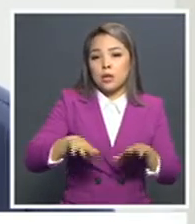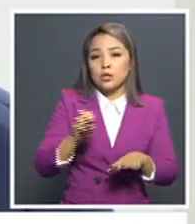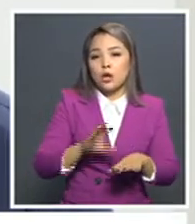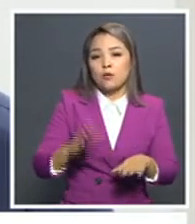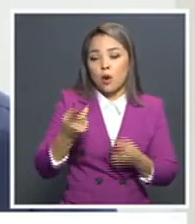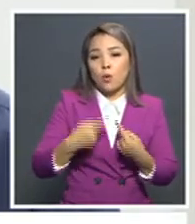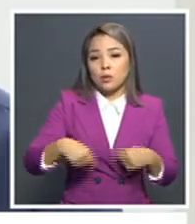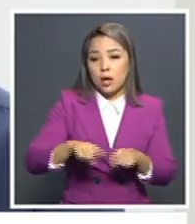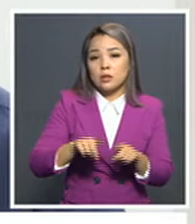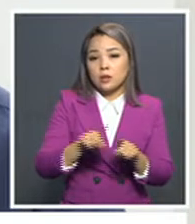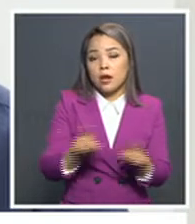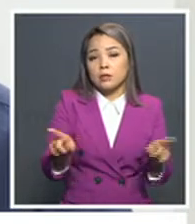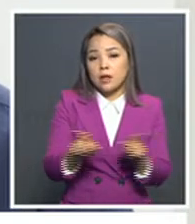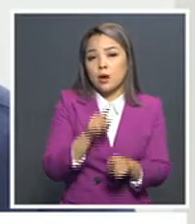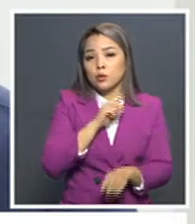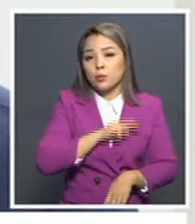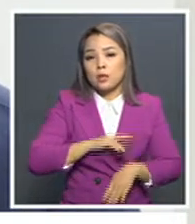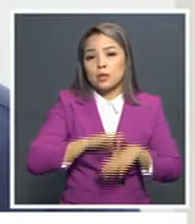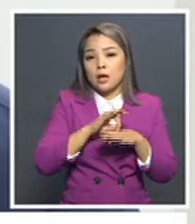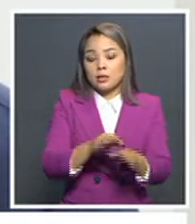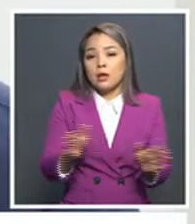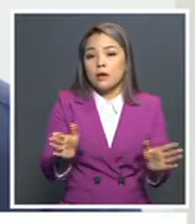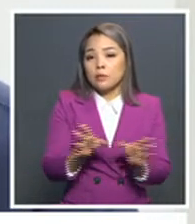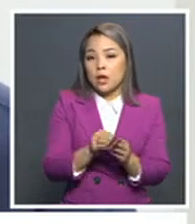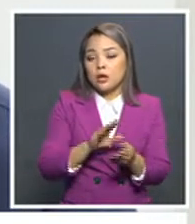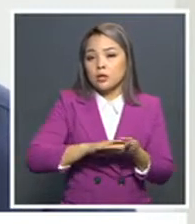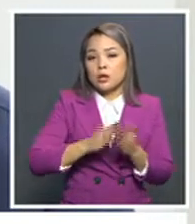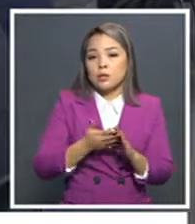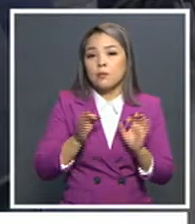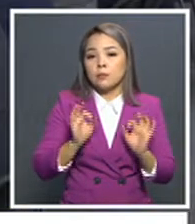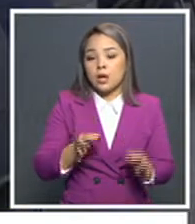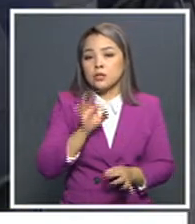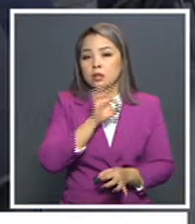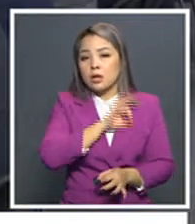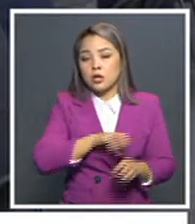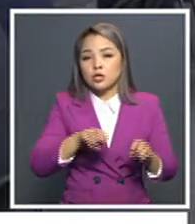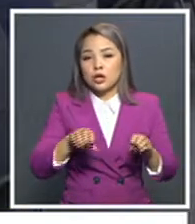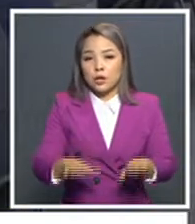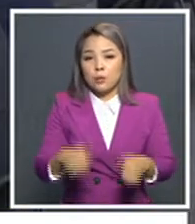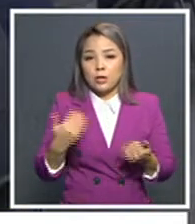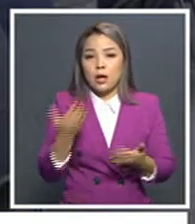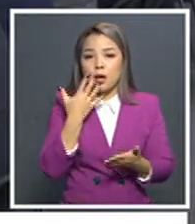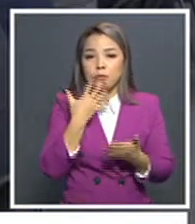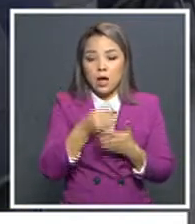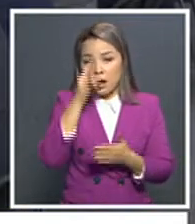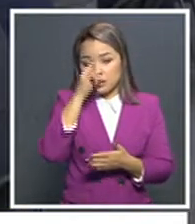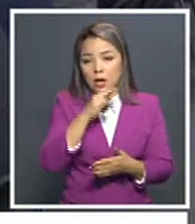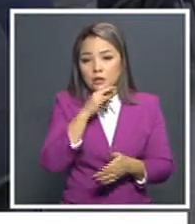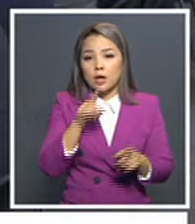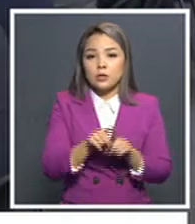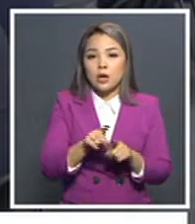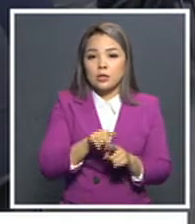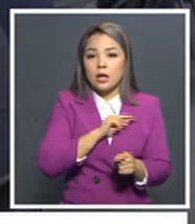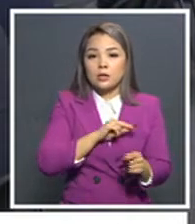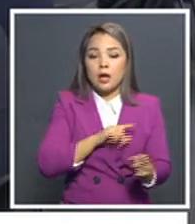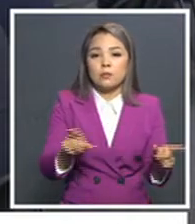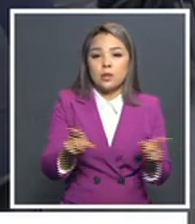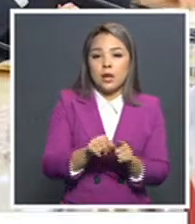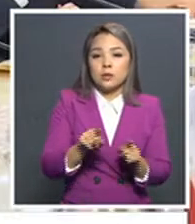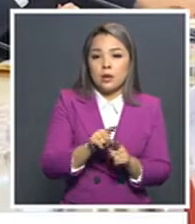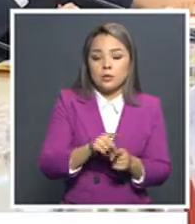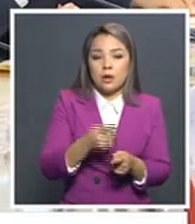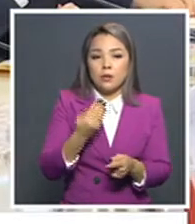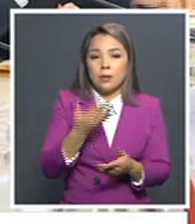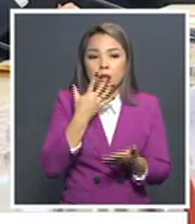Еуропалық одақпен іскерлікті арттыруға ден қоюда ұтымды шешім. Қазақстан Еуроодақпен кеңейтілген әріптестік және ынтымақтастық